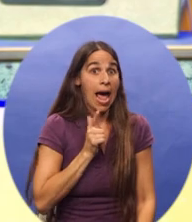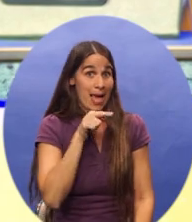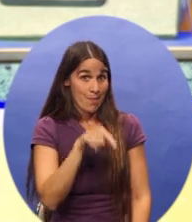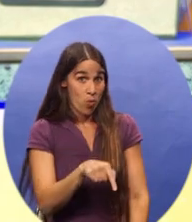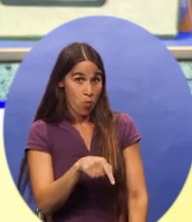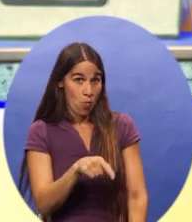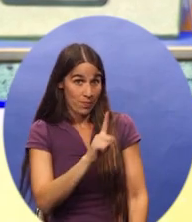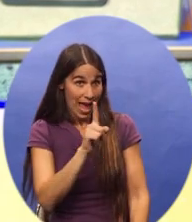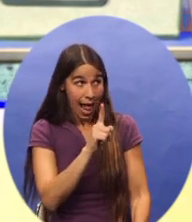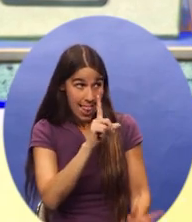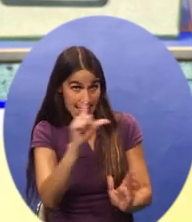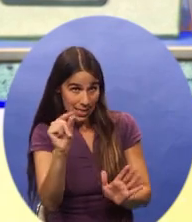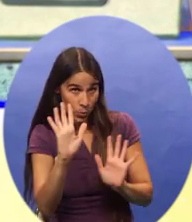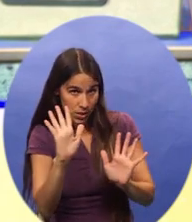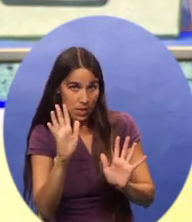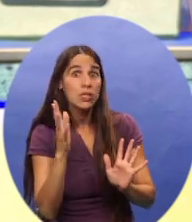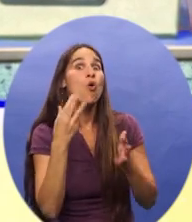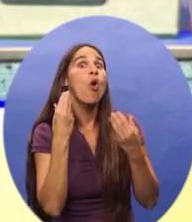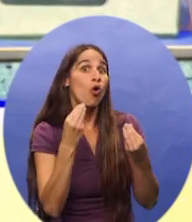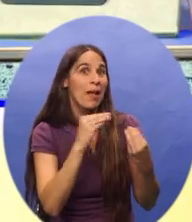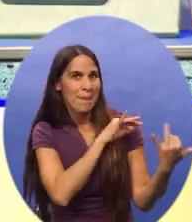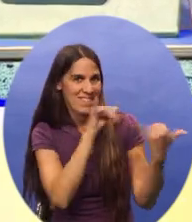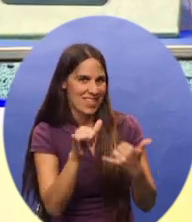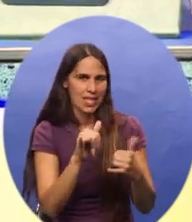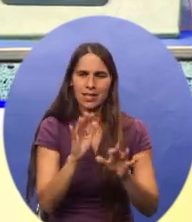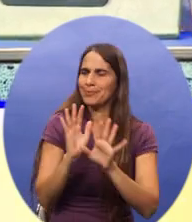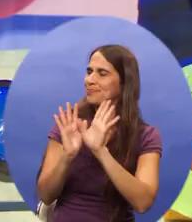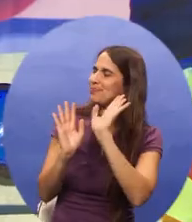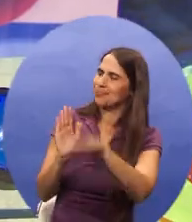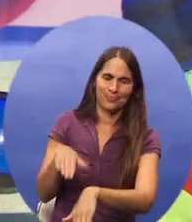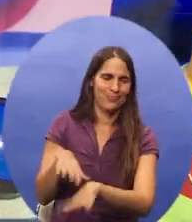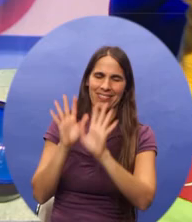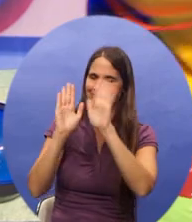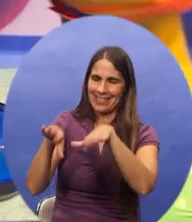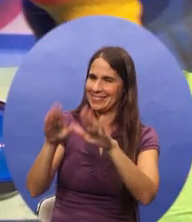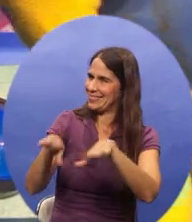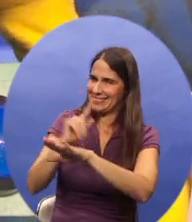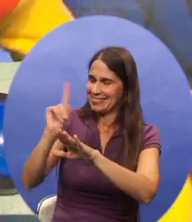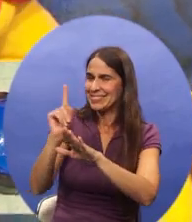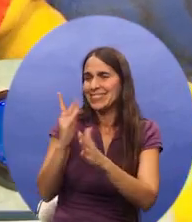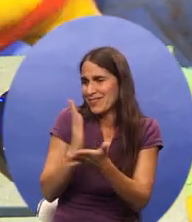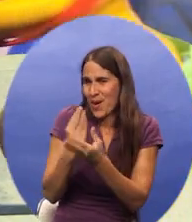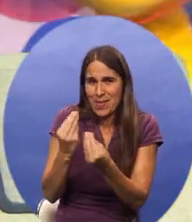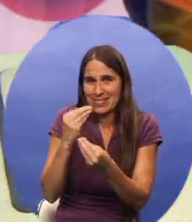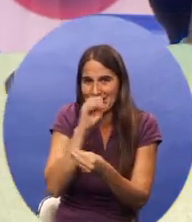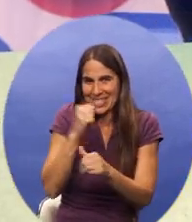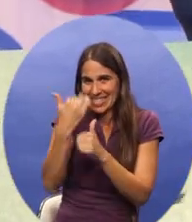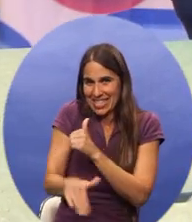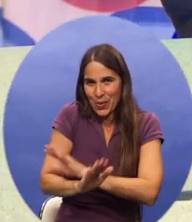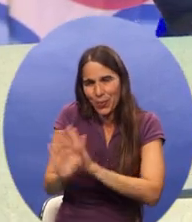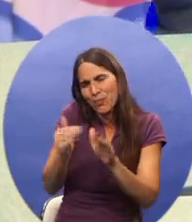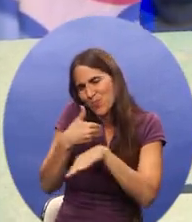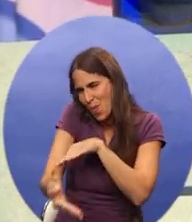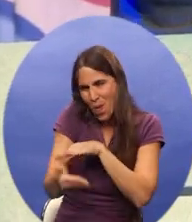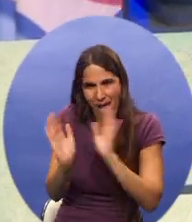נכון. חכה פה, אל תזוז, אני מיד מביא אותם. עזוב, עזוב, עזוב, עזוב, אנחנו לפני